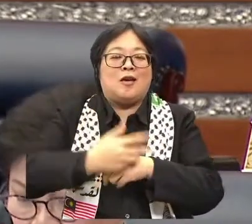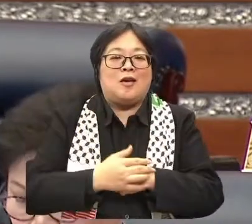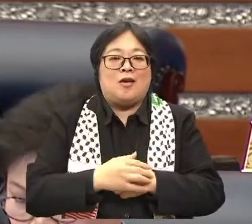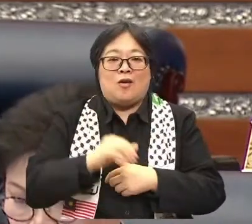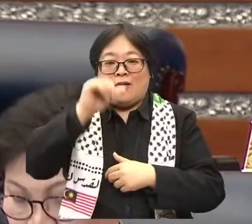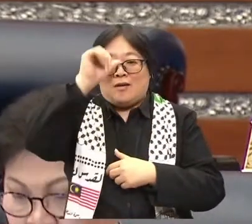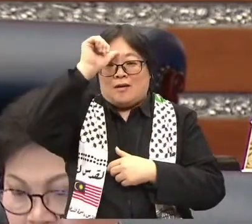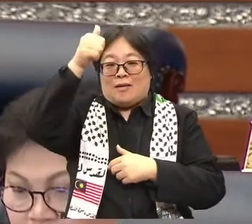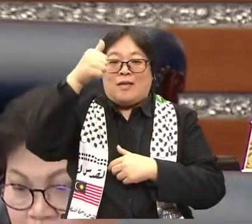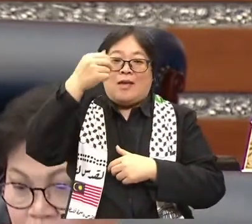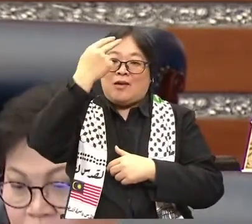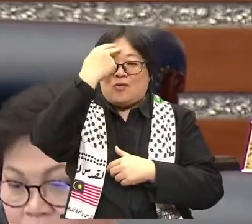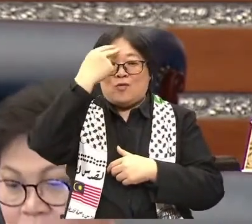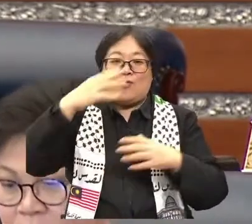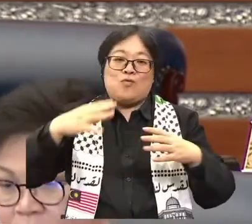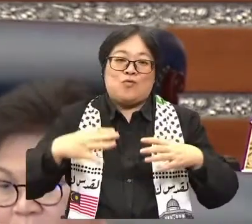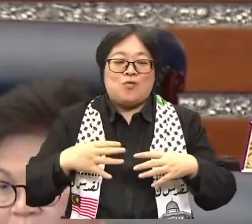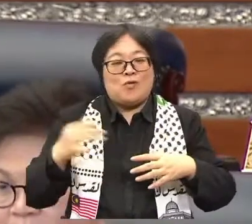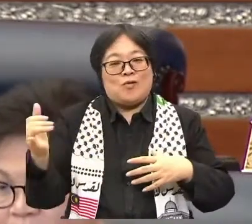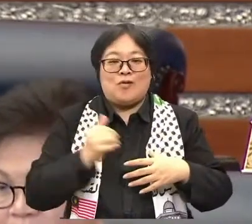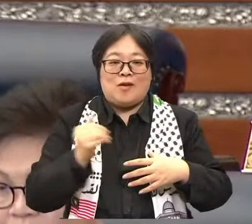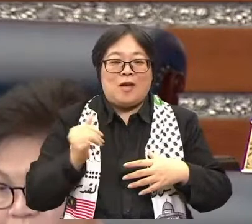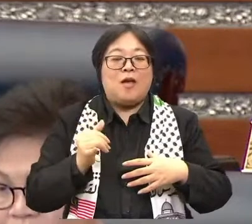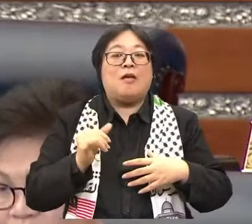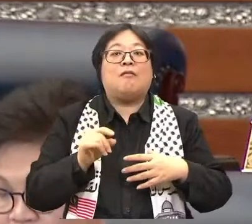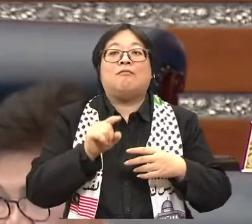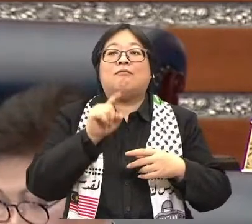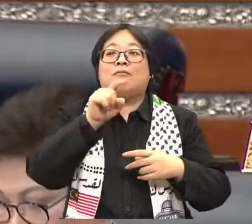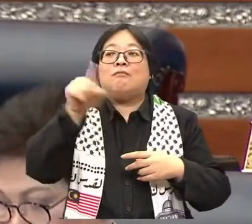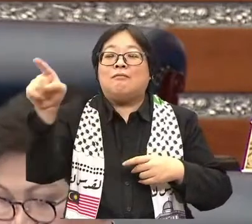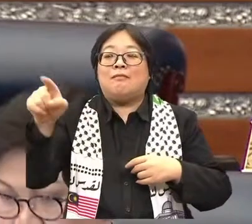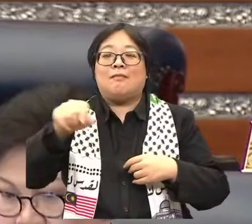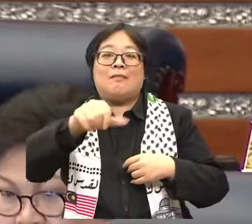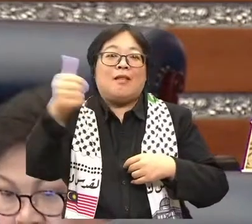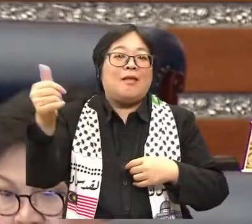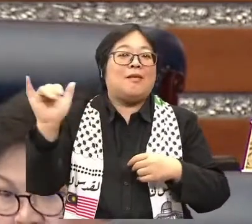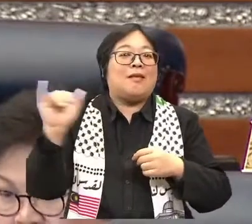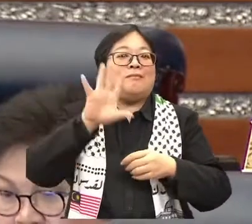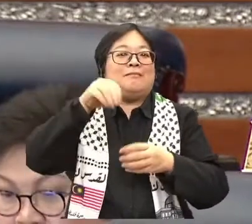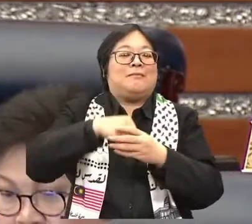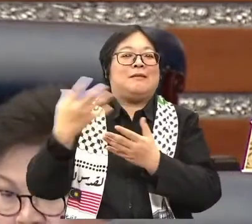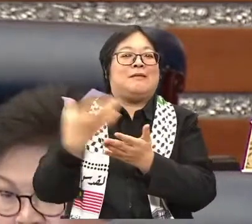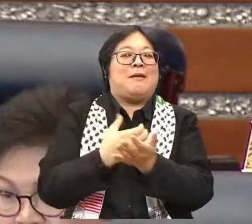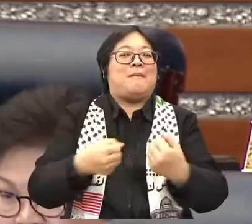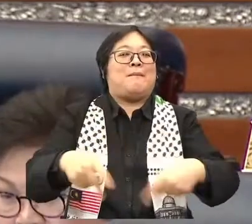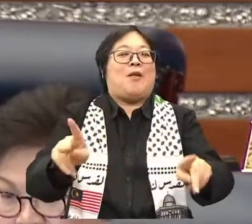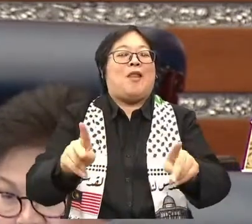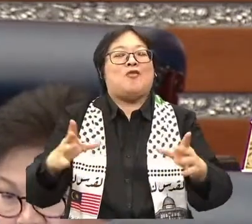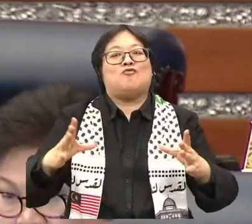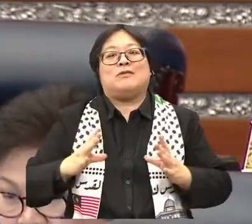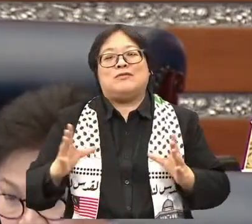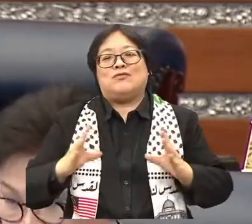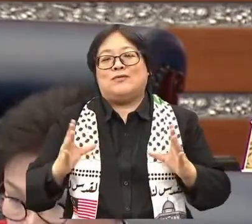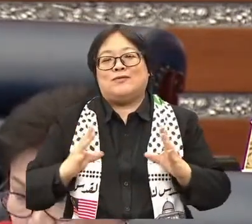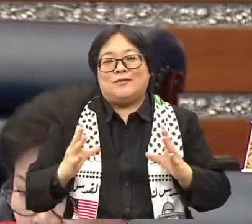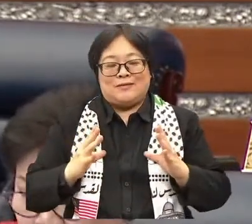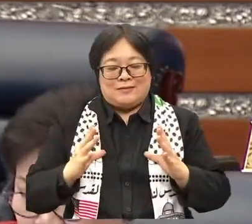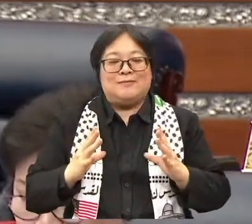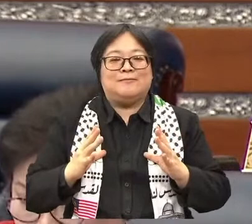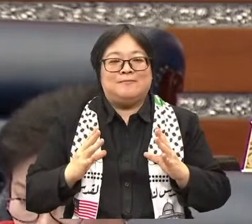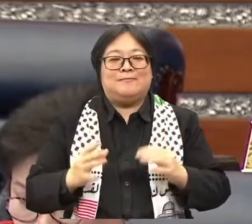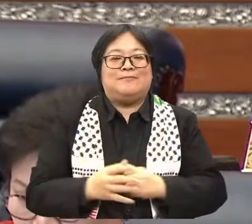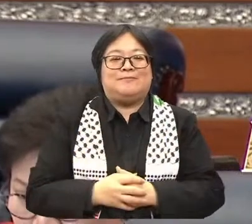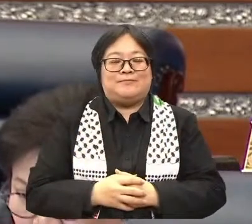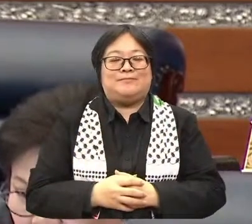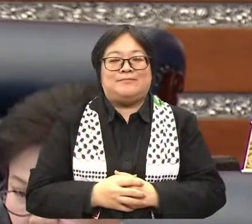India beragama Hindu yang akan berulangalik ke kampung halaman malahan ada juga rakyat Malaysia yang akan bercuti dari satu